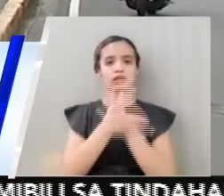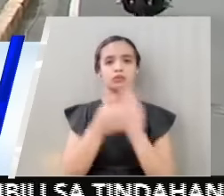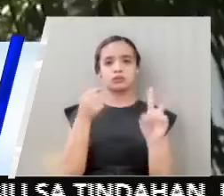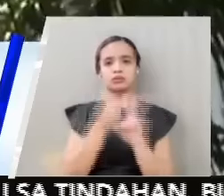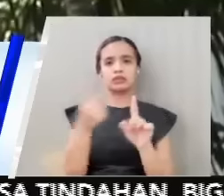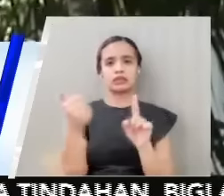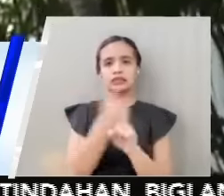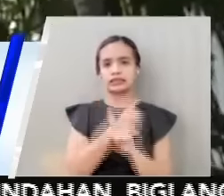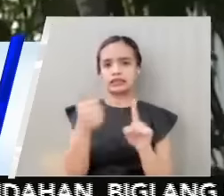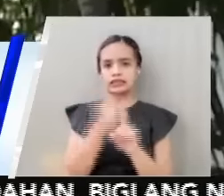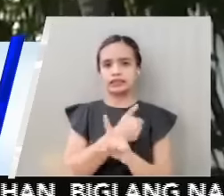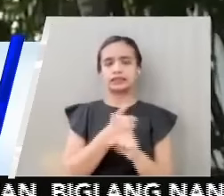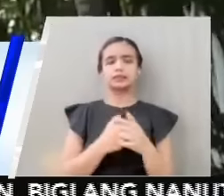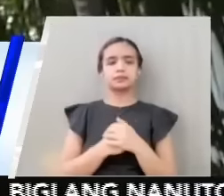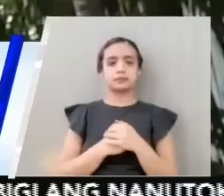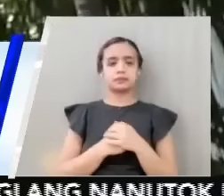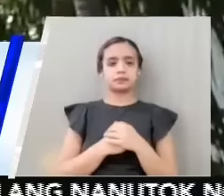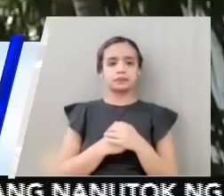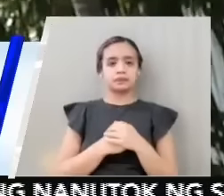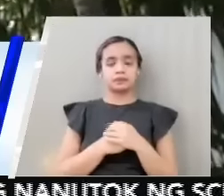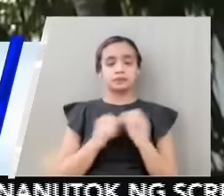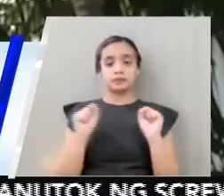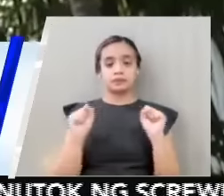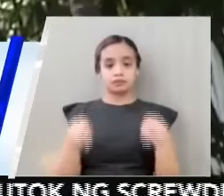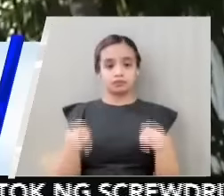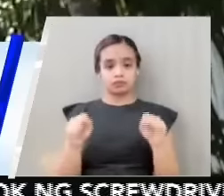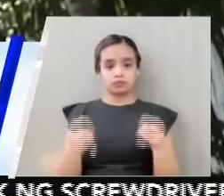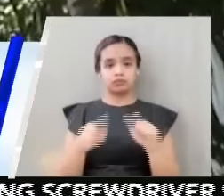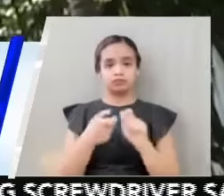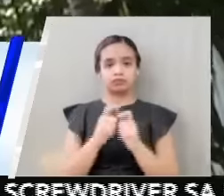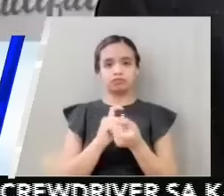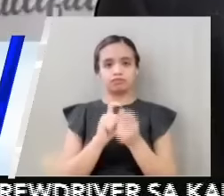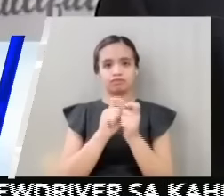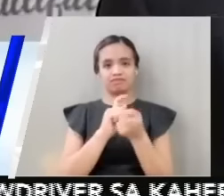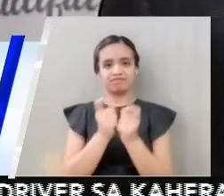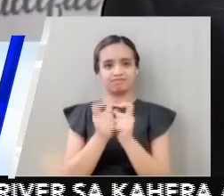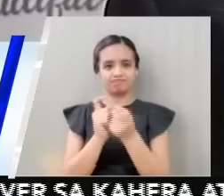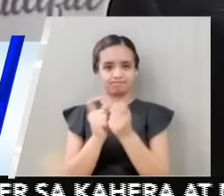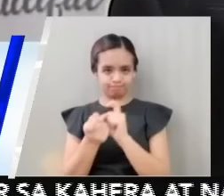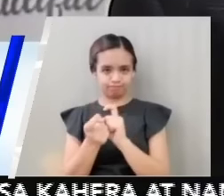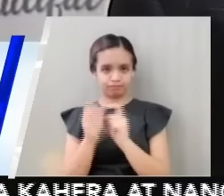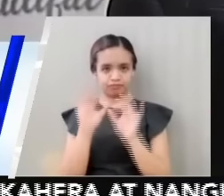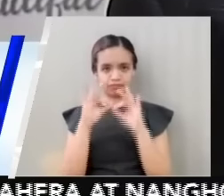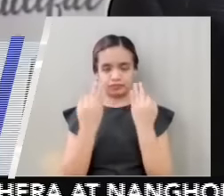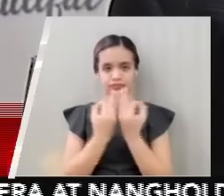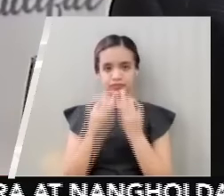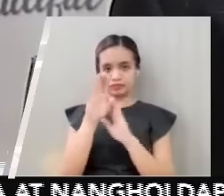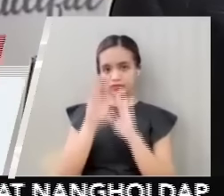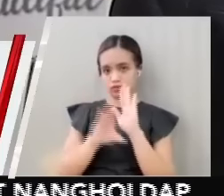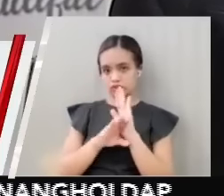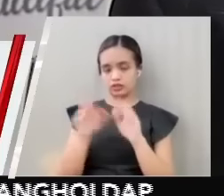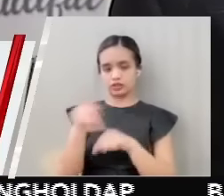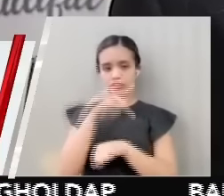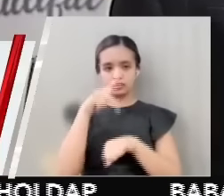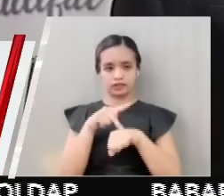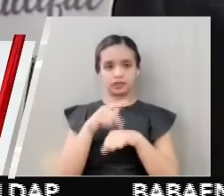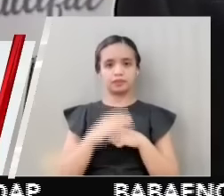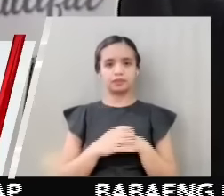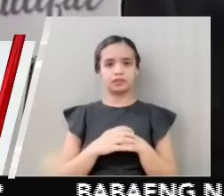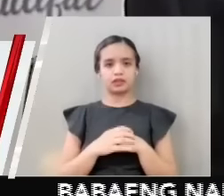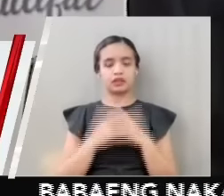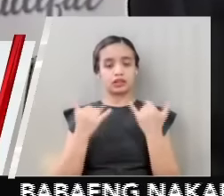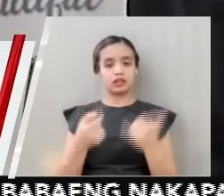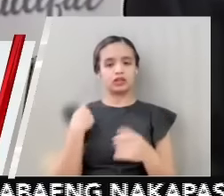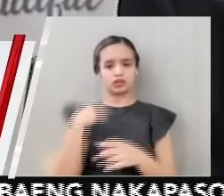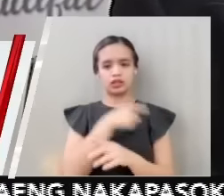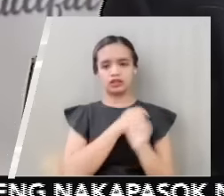violence. Maaari rin daw amyendahan ng Family Code of the Philippines. Church, government, let us bond together. Let us